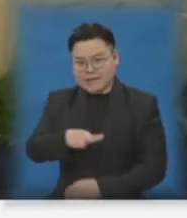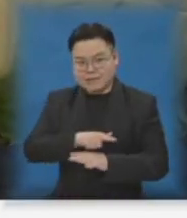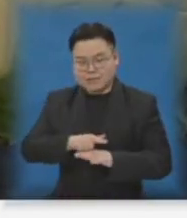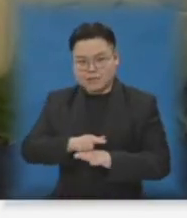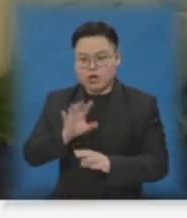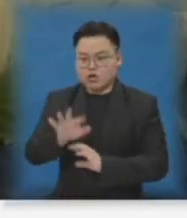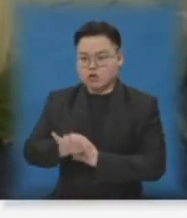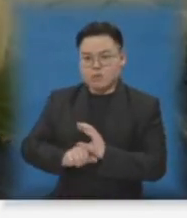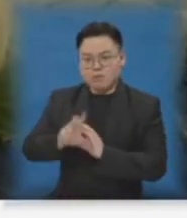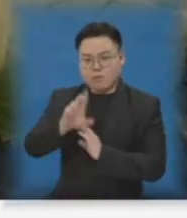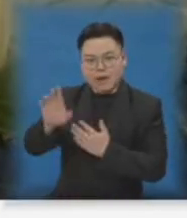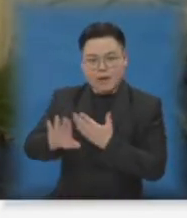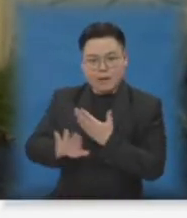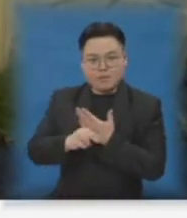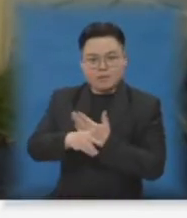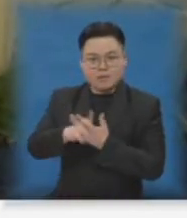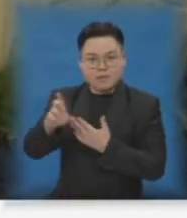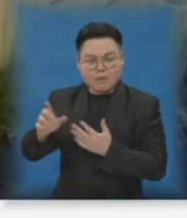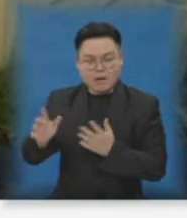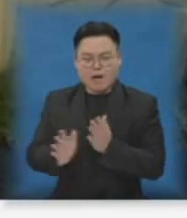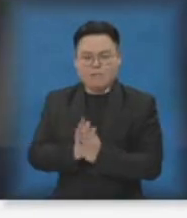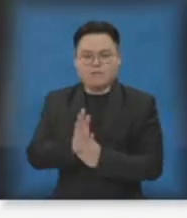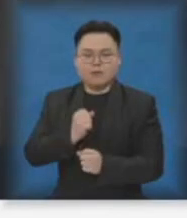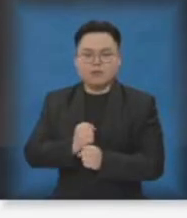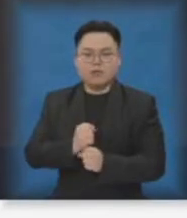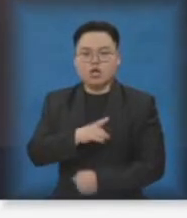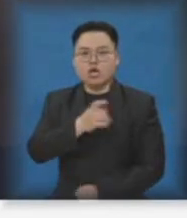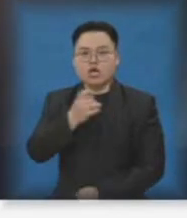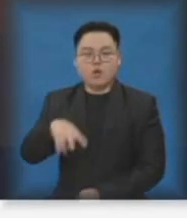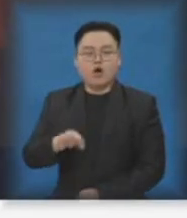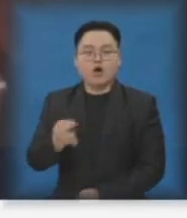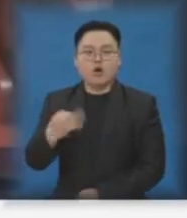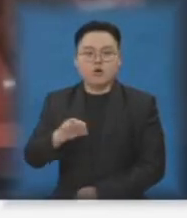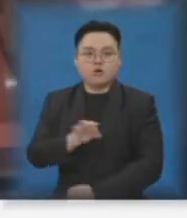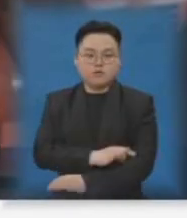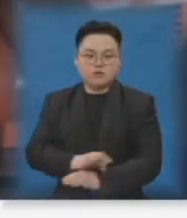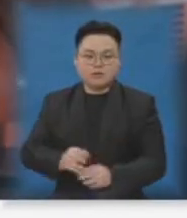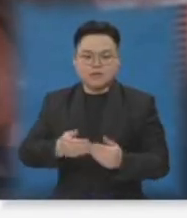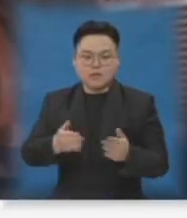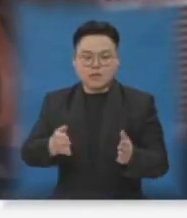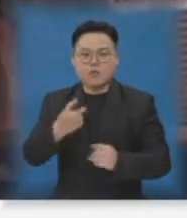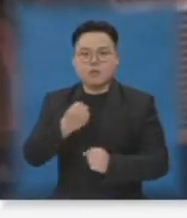бус байгууллага хамтран хэрэгжүүлж байгаа эрүүл ой төслийн нээлтийн үйл ажиллагаа өнөөдөр боллоо.